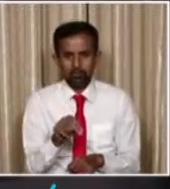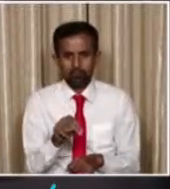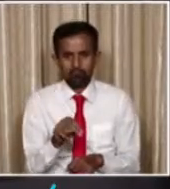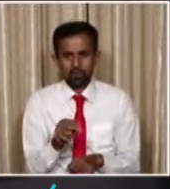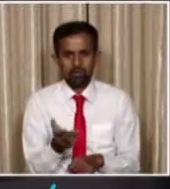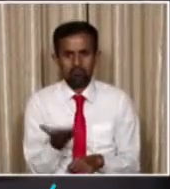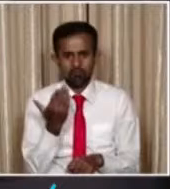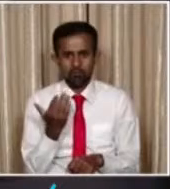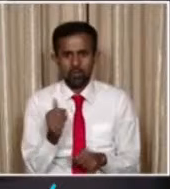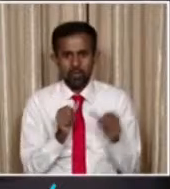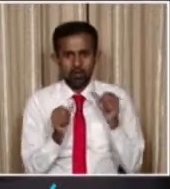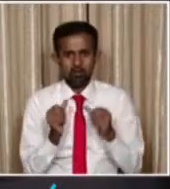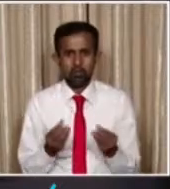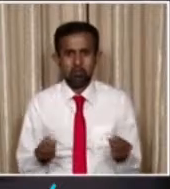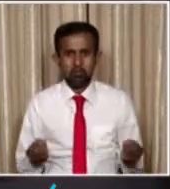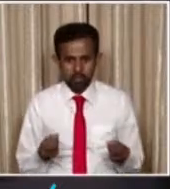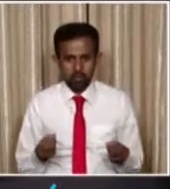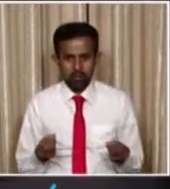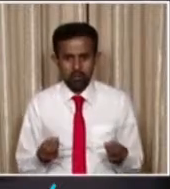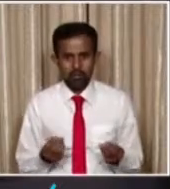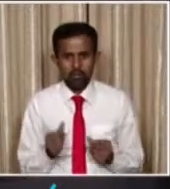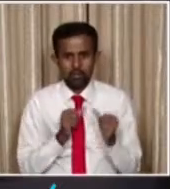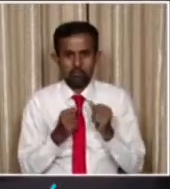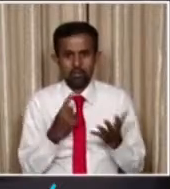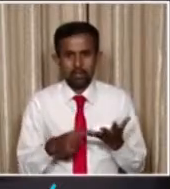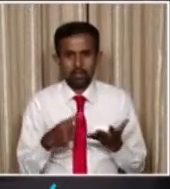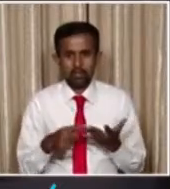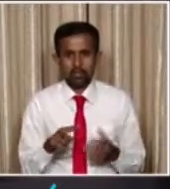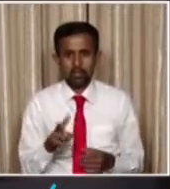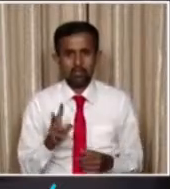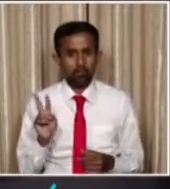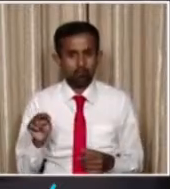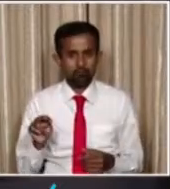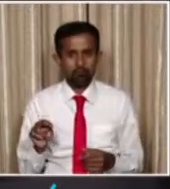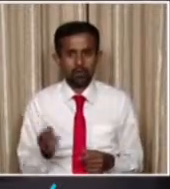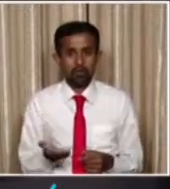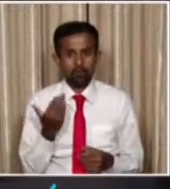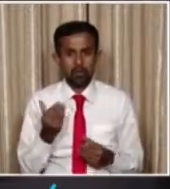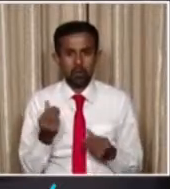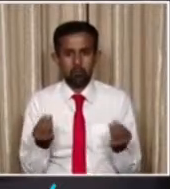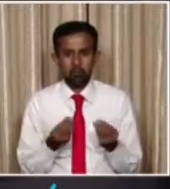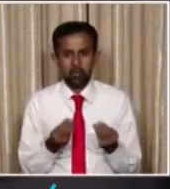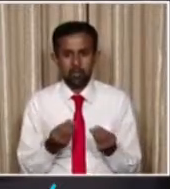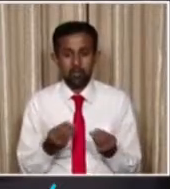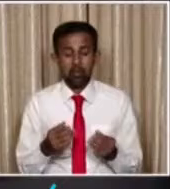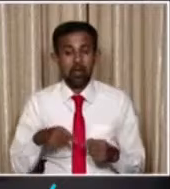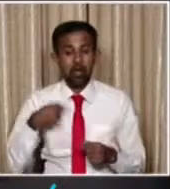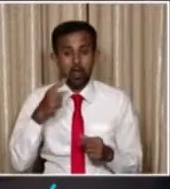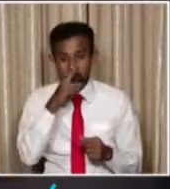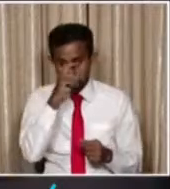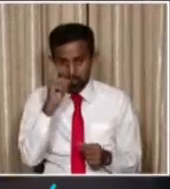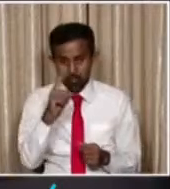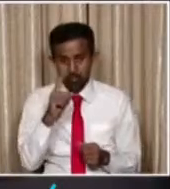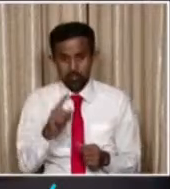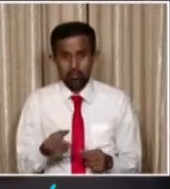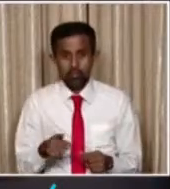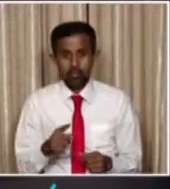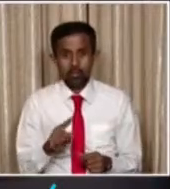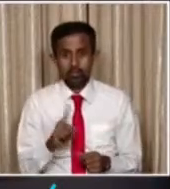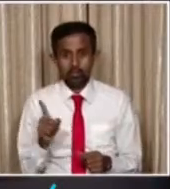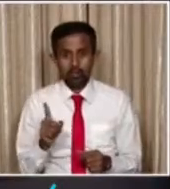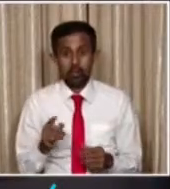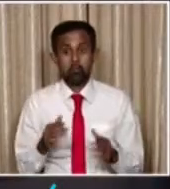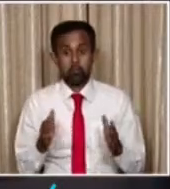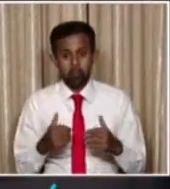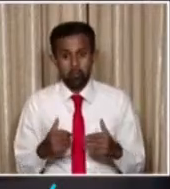හිගයක් තියෙන ඖෂධ. ඖෂධ 220කට වඩා හිගයක් තියෙද්දී විශේෂයෙන්ම තව මාසකින් තව ගණන් බලලා තියෙනවා තව ඖෂධ 110ක් විතර